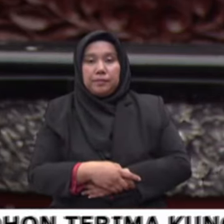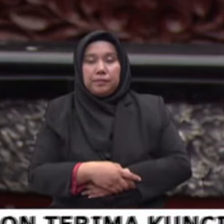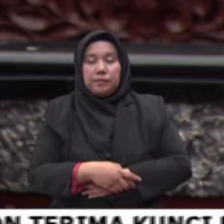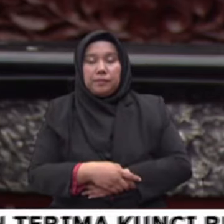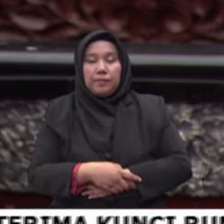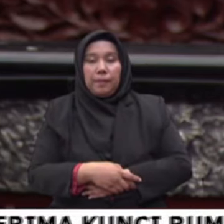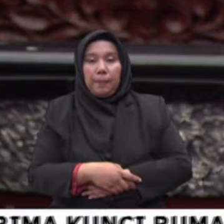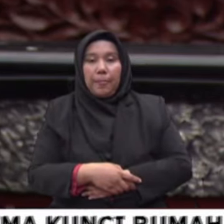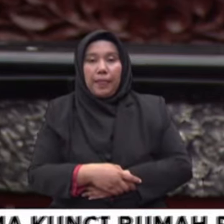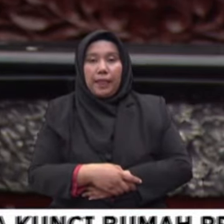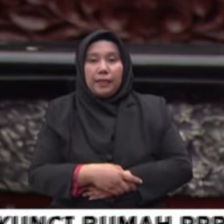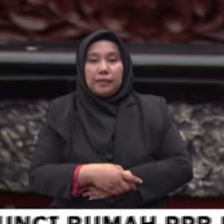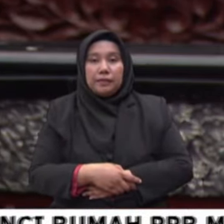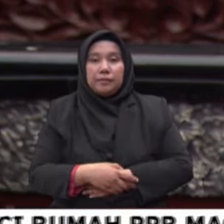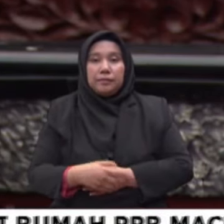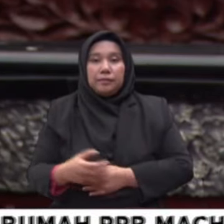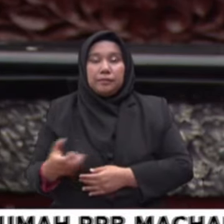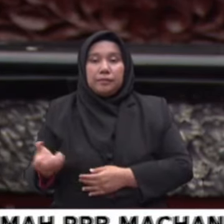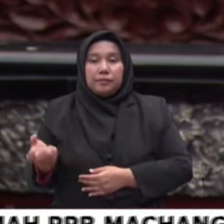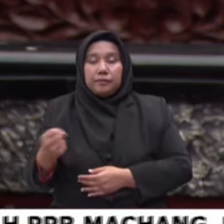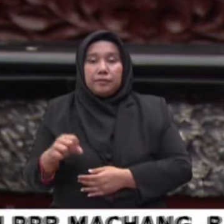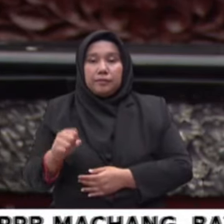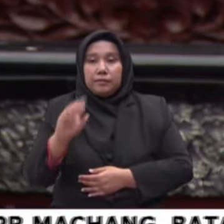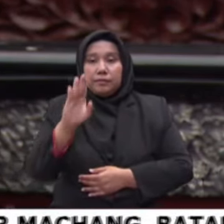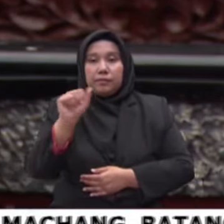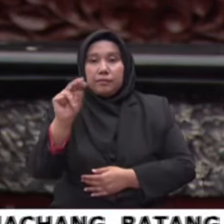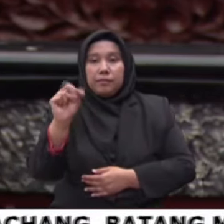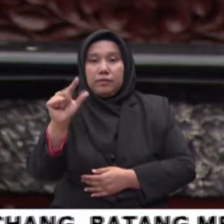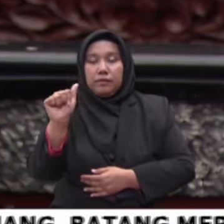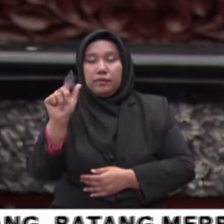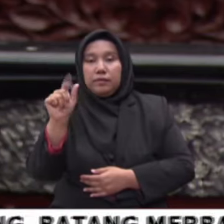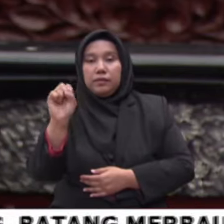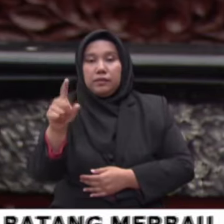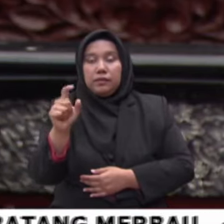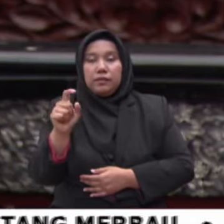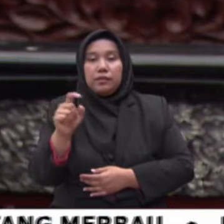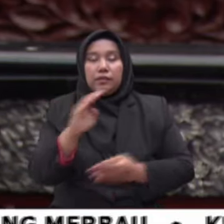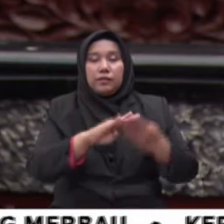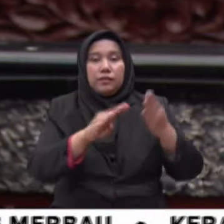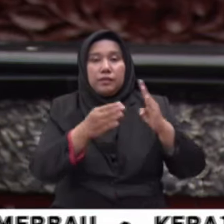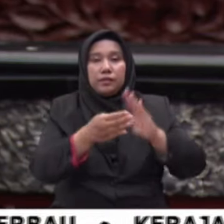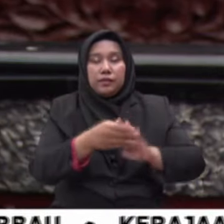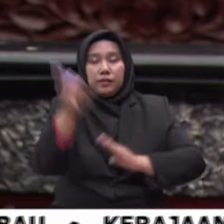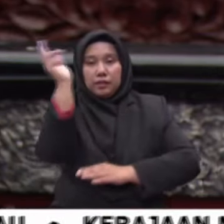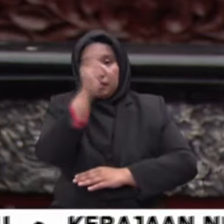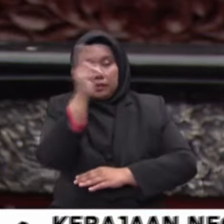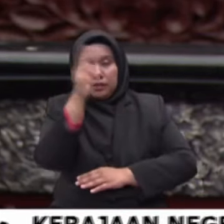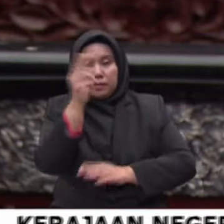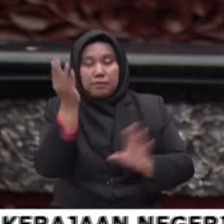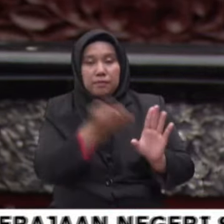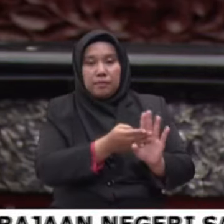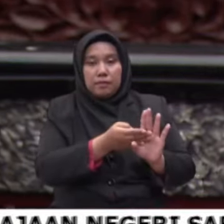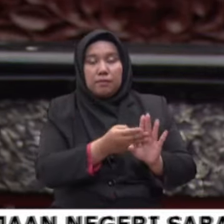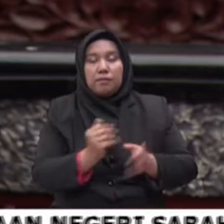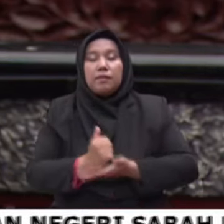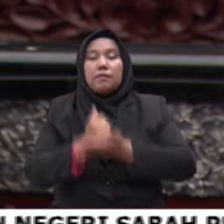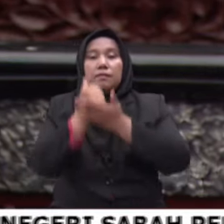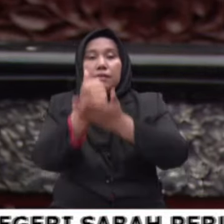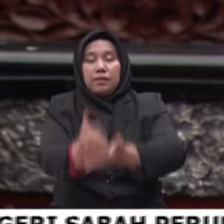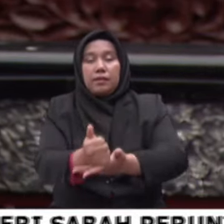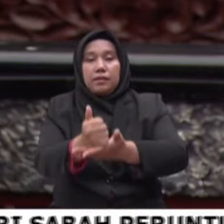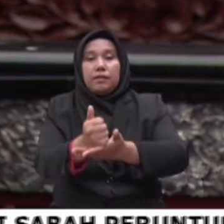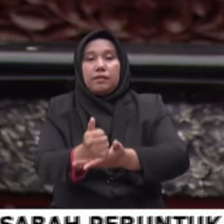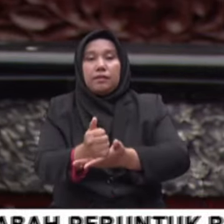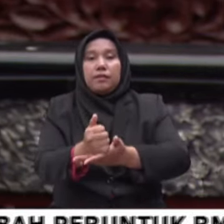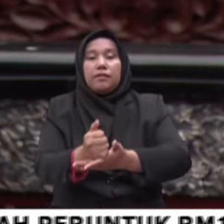Di Bangladesh wujudnya komuniti government bank ini juga membantu mereka untuk menjadi usahawan-usahawan